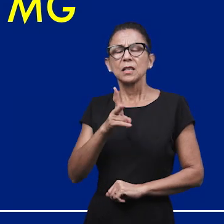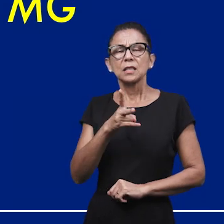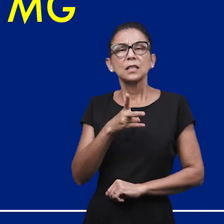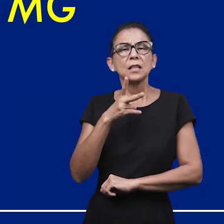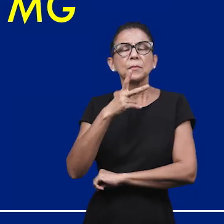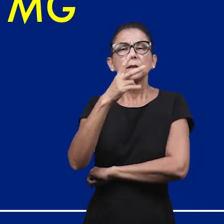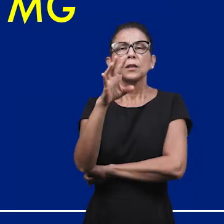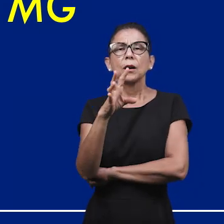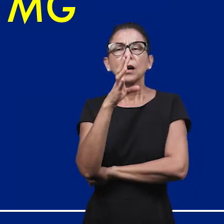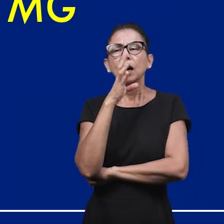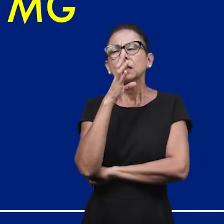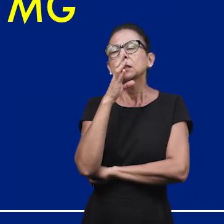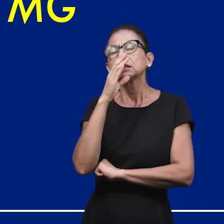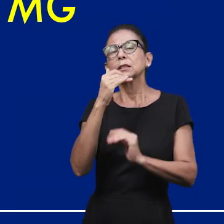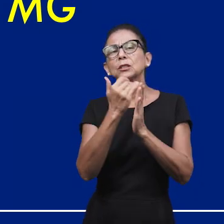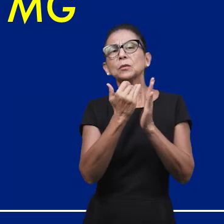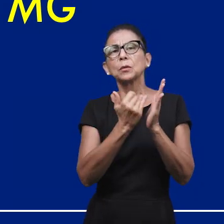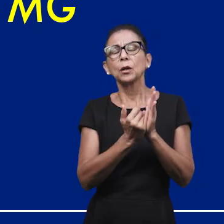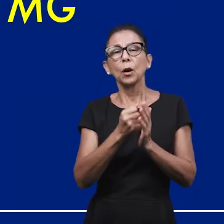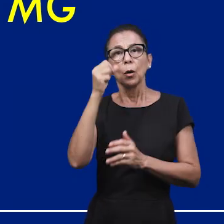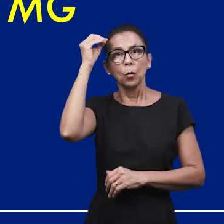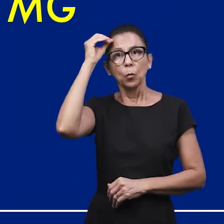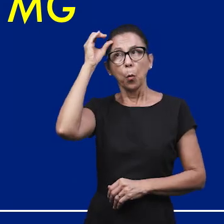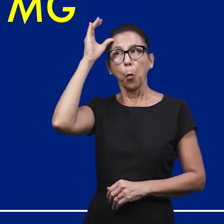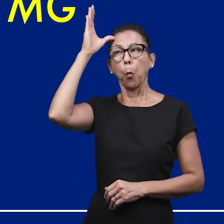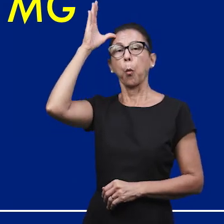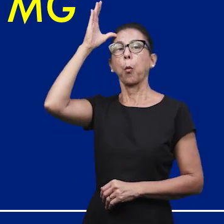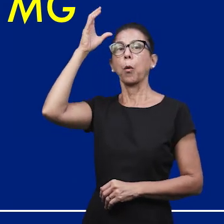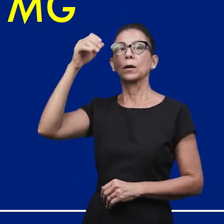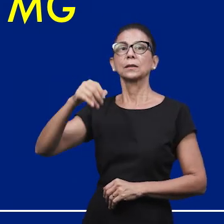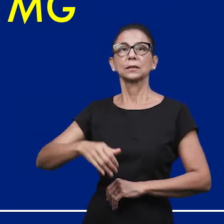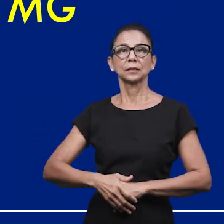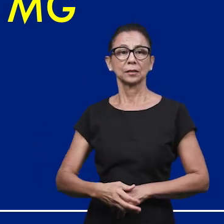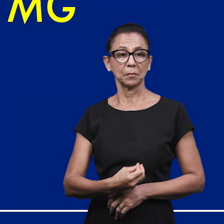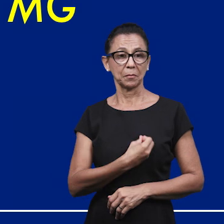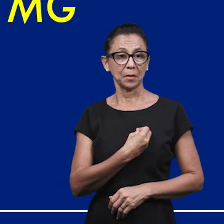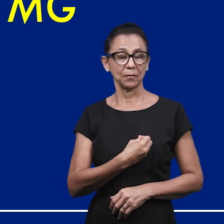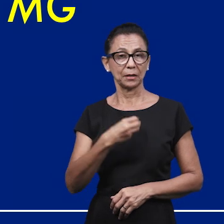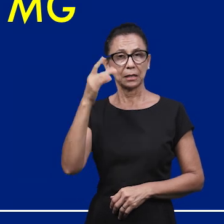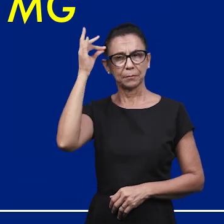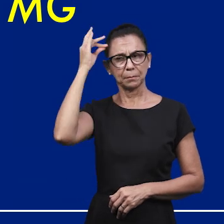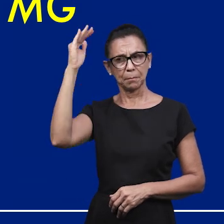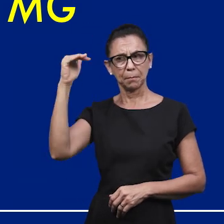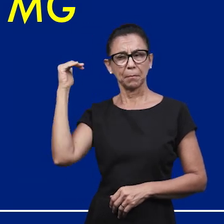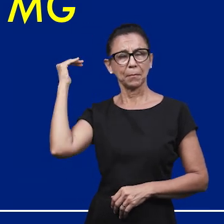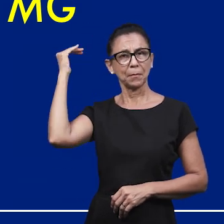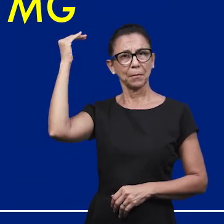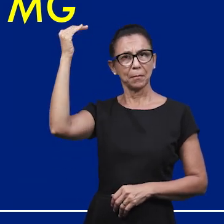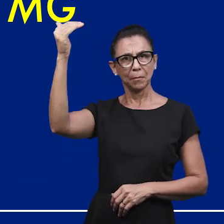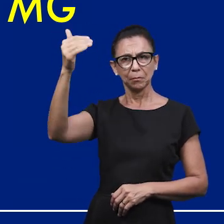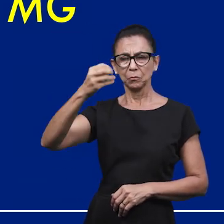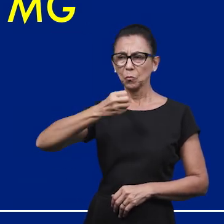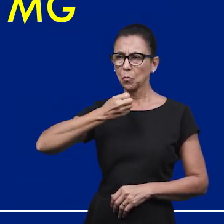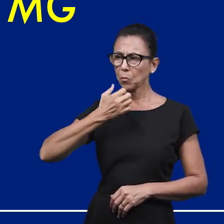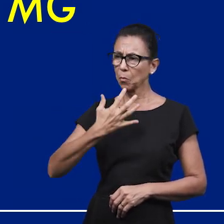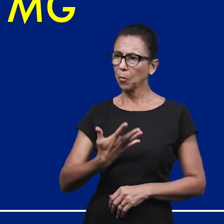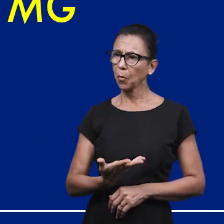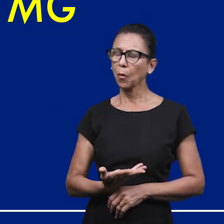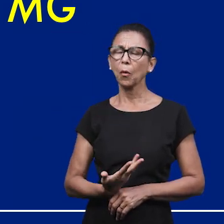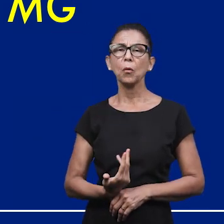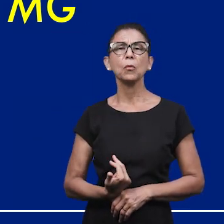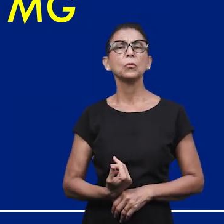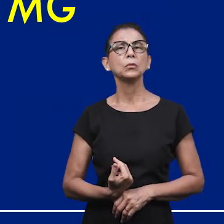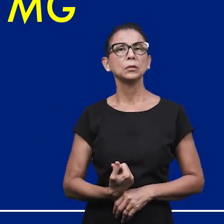dit. Il a dit, toutes les fois que je participe de cette promotion, ma connaissance est enrichie, ma vie spirituelle aussi. Les